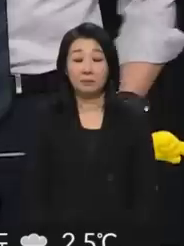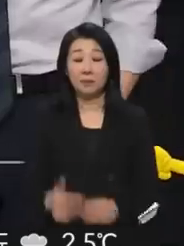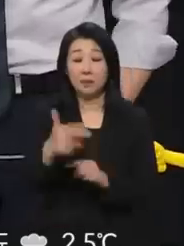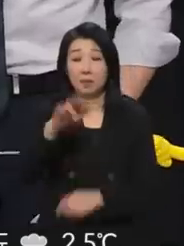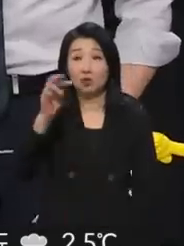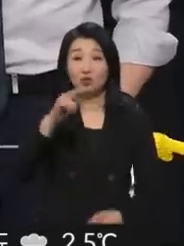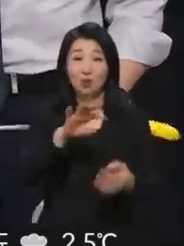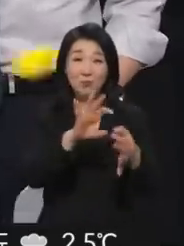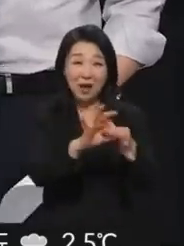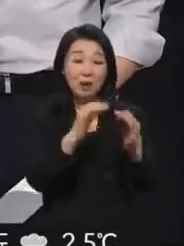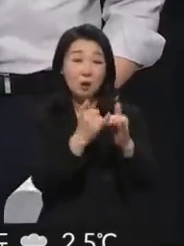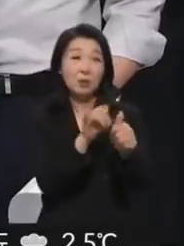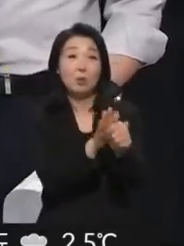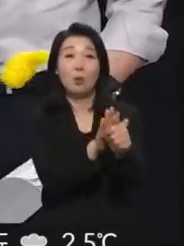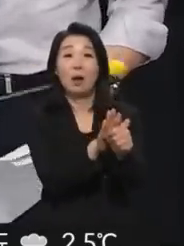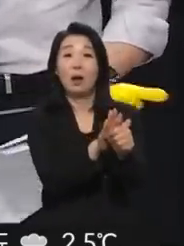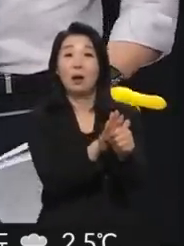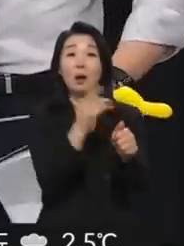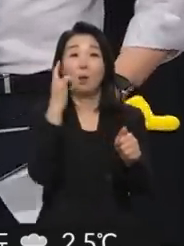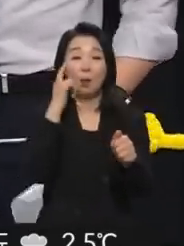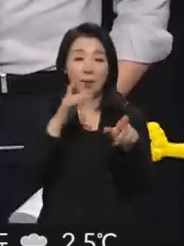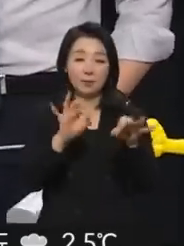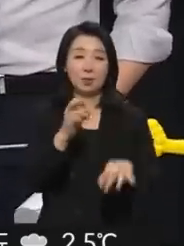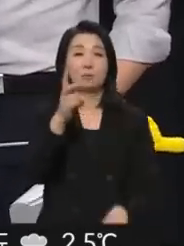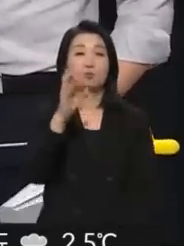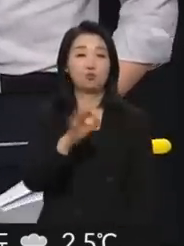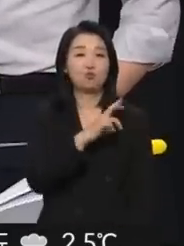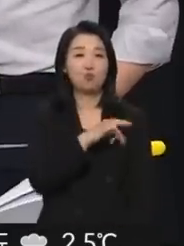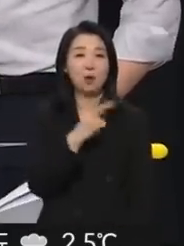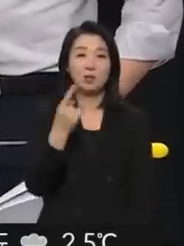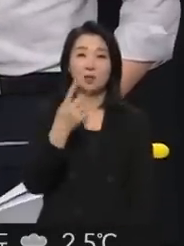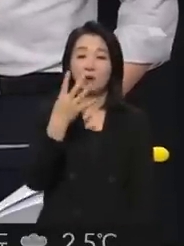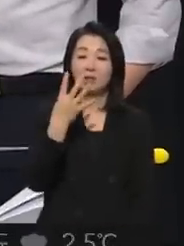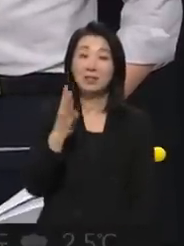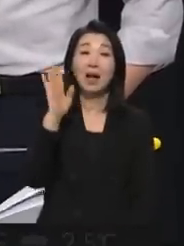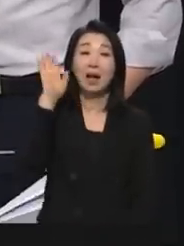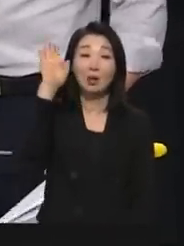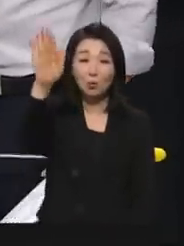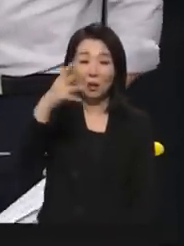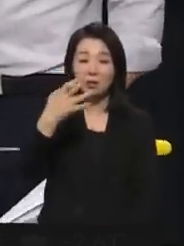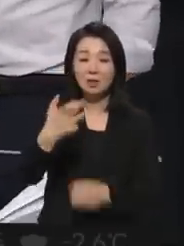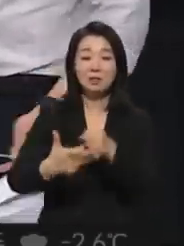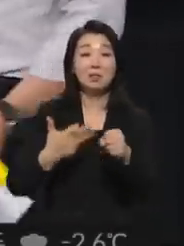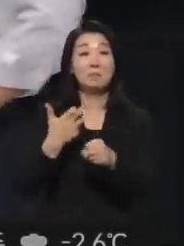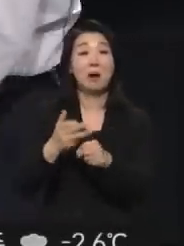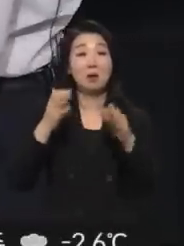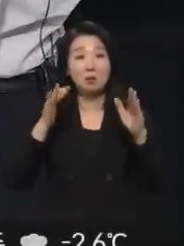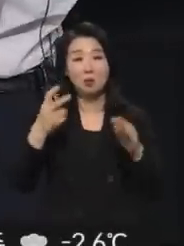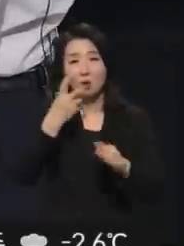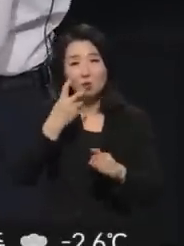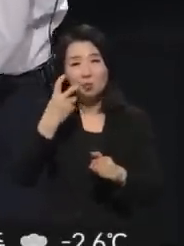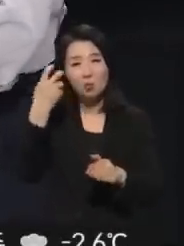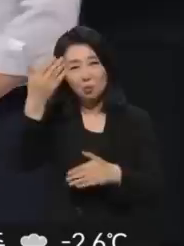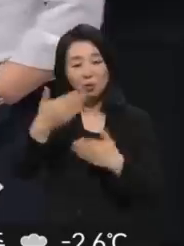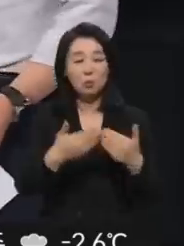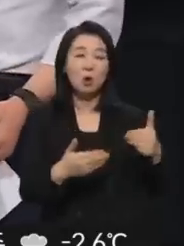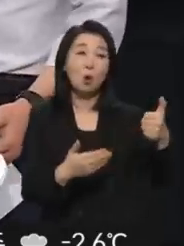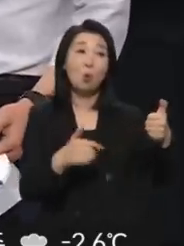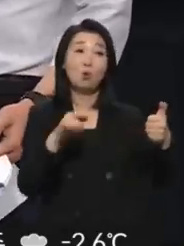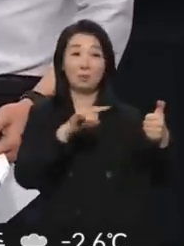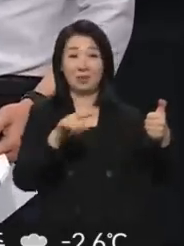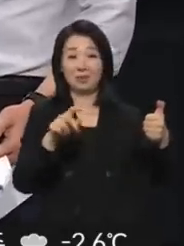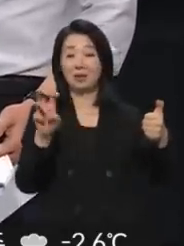힘을 보탰습니다. 김웅 의원, 2004년 이후 18년간 우리 당은 국민 여론조사를 50에서